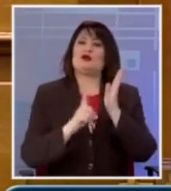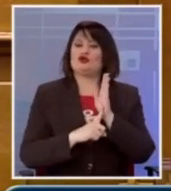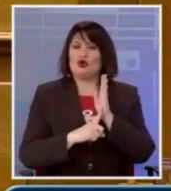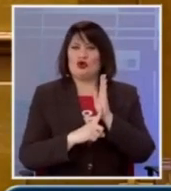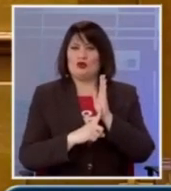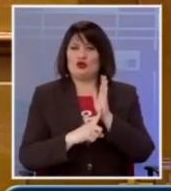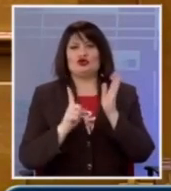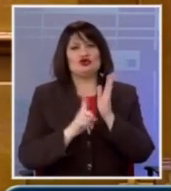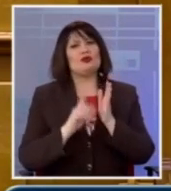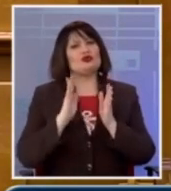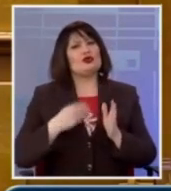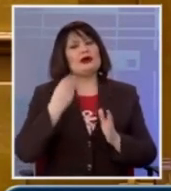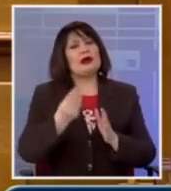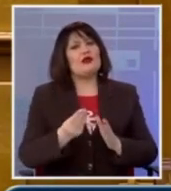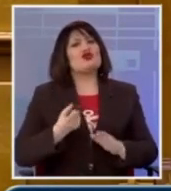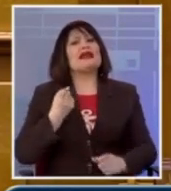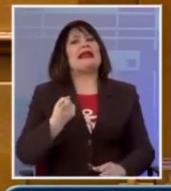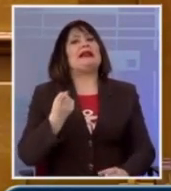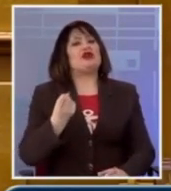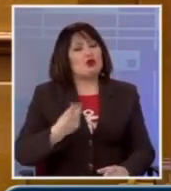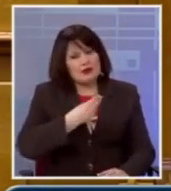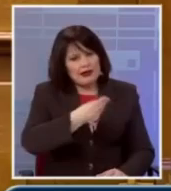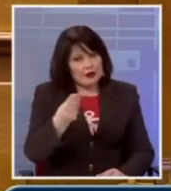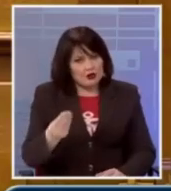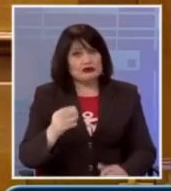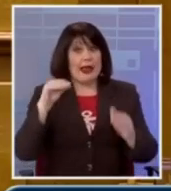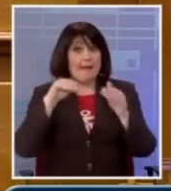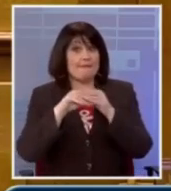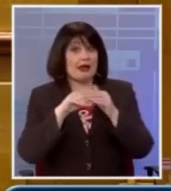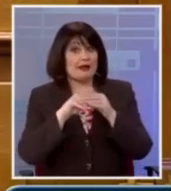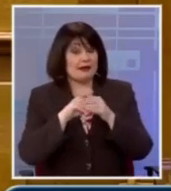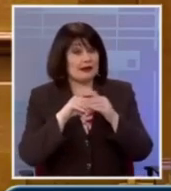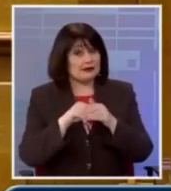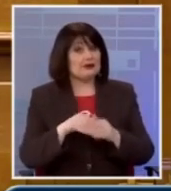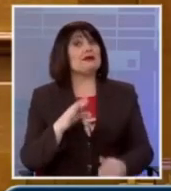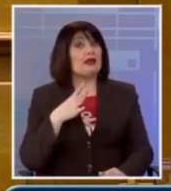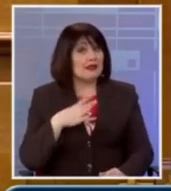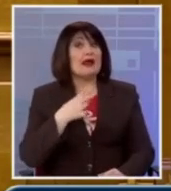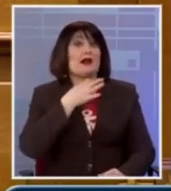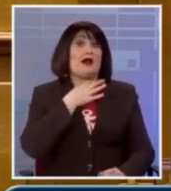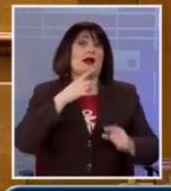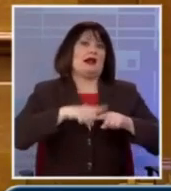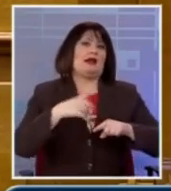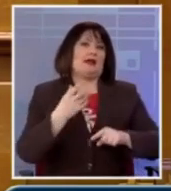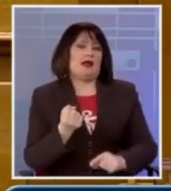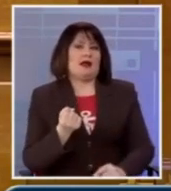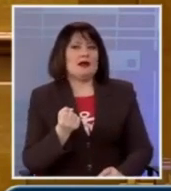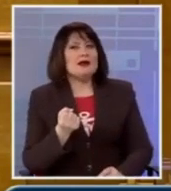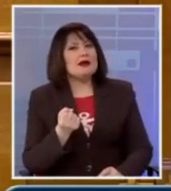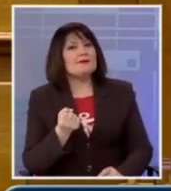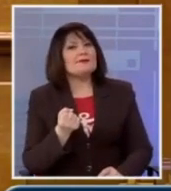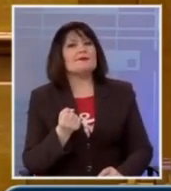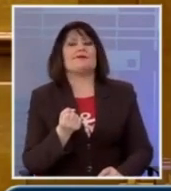ο οποίος θα δώσει ισχυρά κίνητρα σε επενδύσεις που θέλει και έχει ανάγκη η χώρα, με